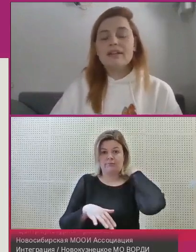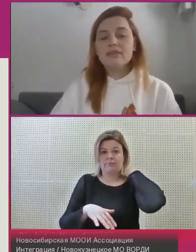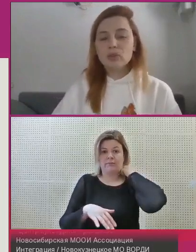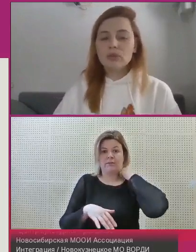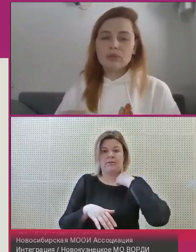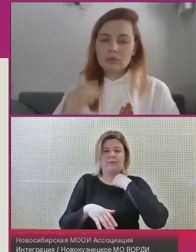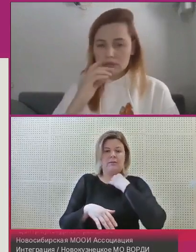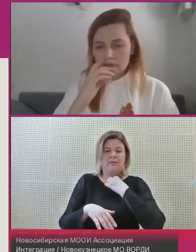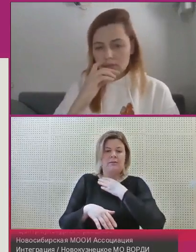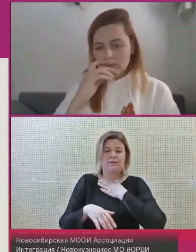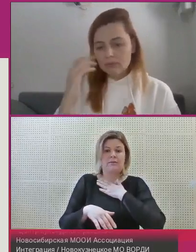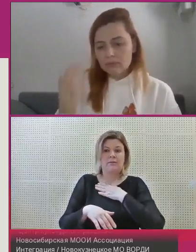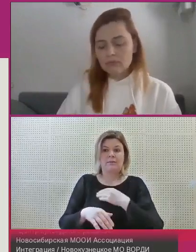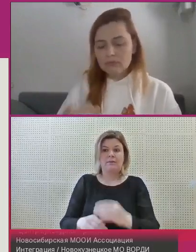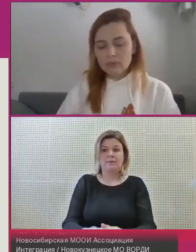Все,